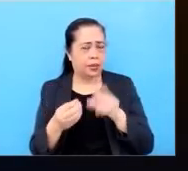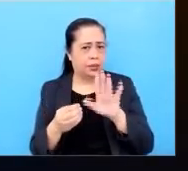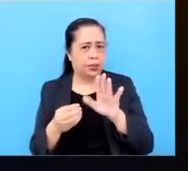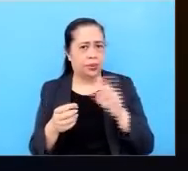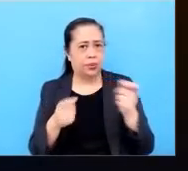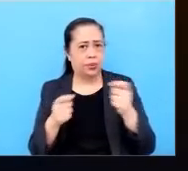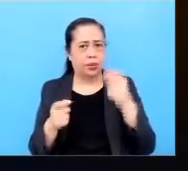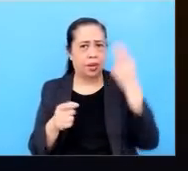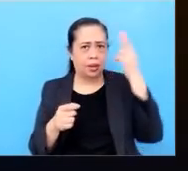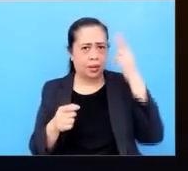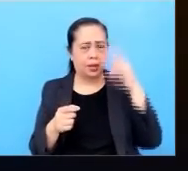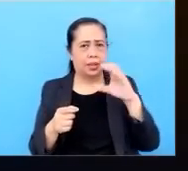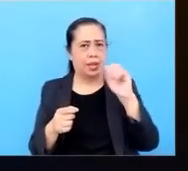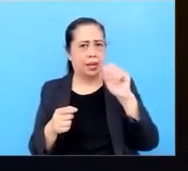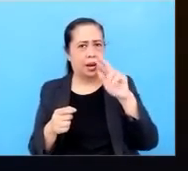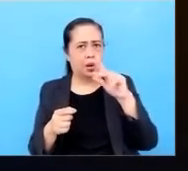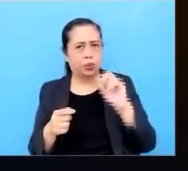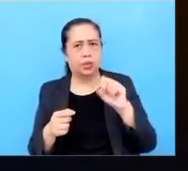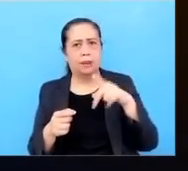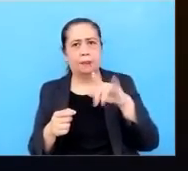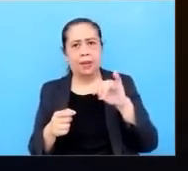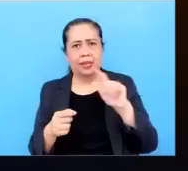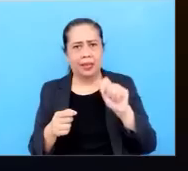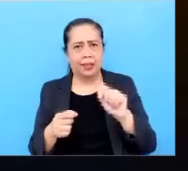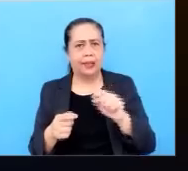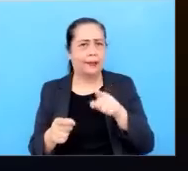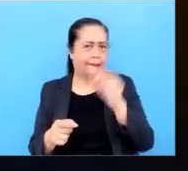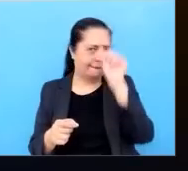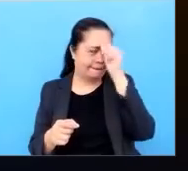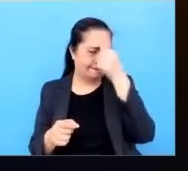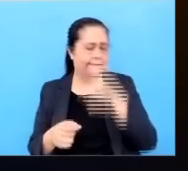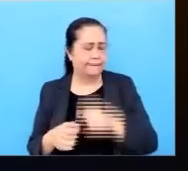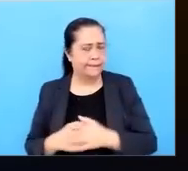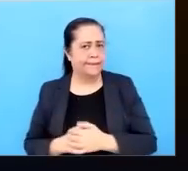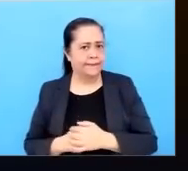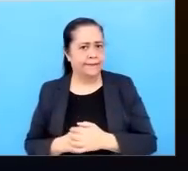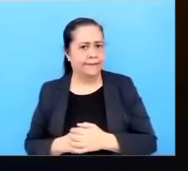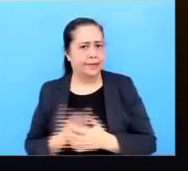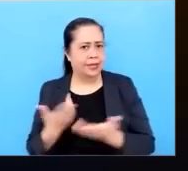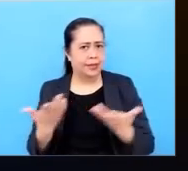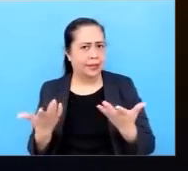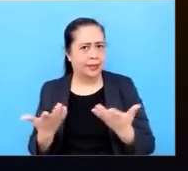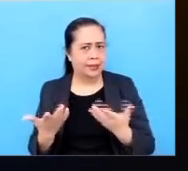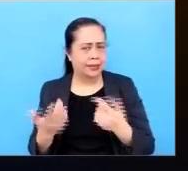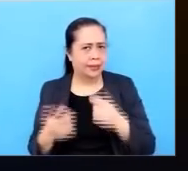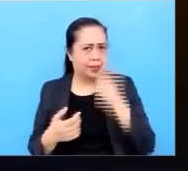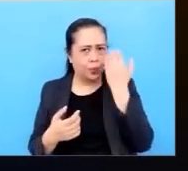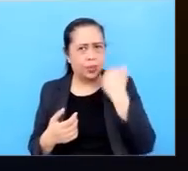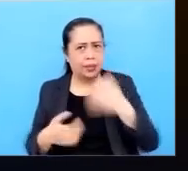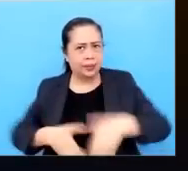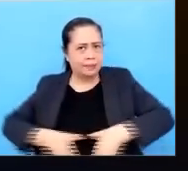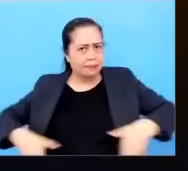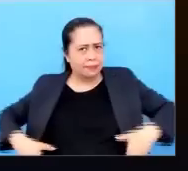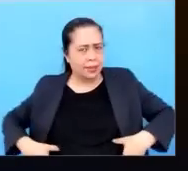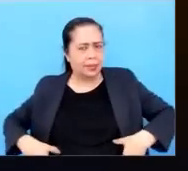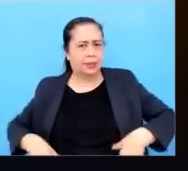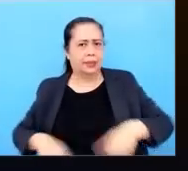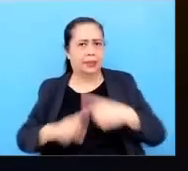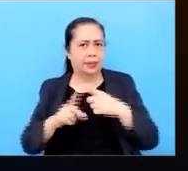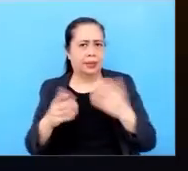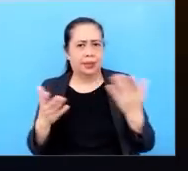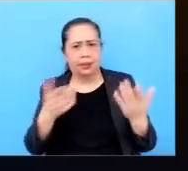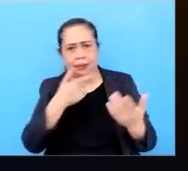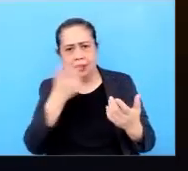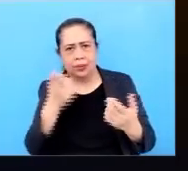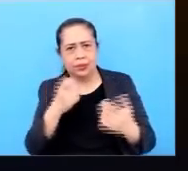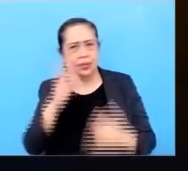your uncle Carlos Padilla, that he owes me one belt because I'm missing one belt from the thing because